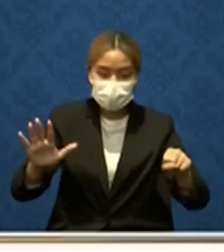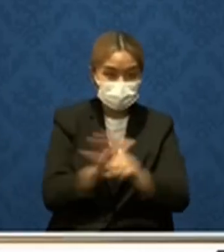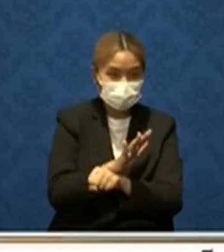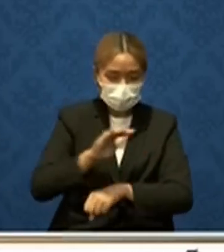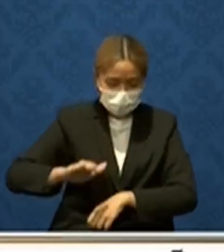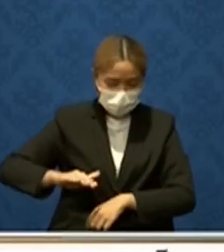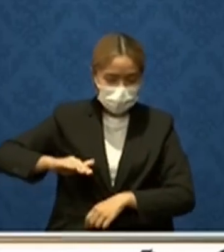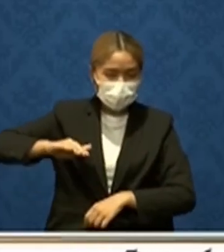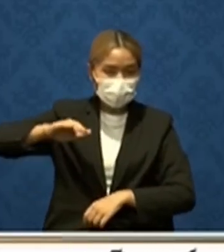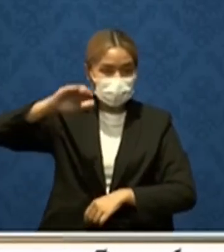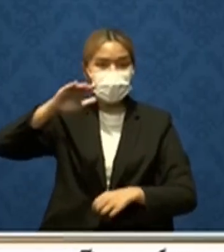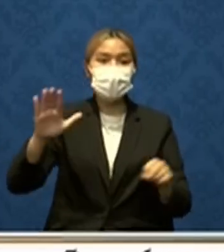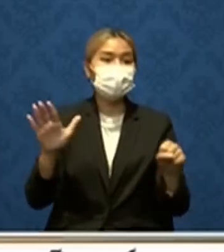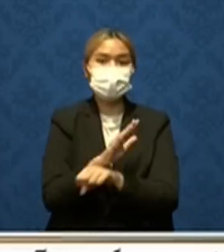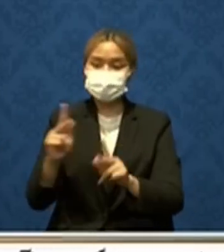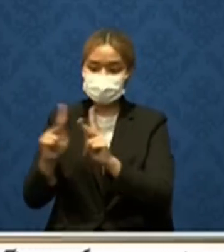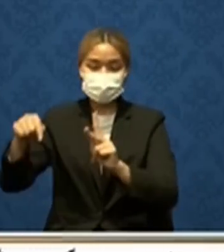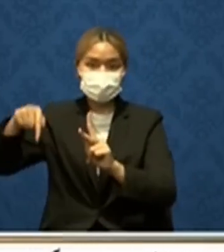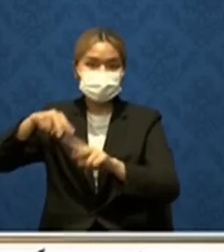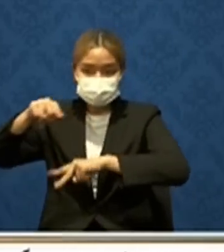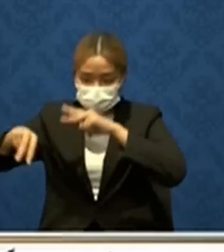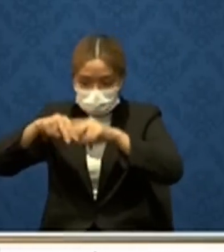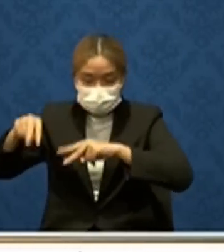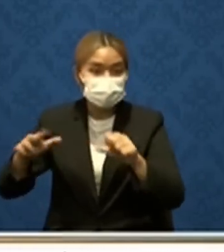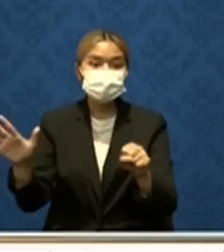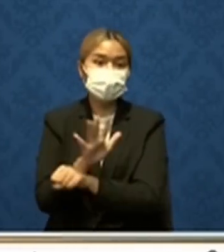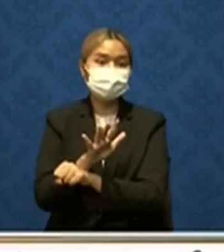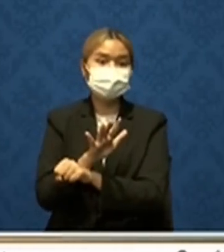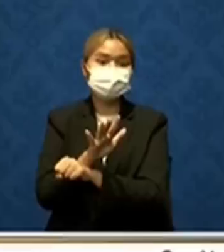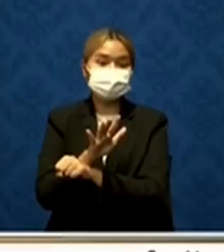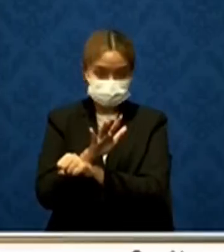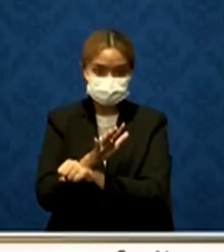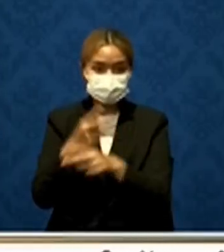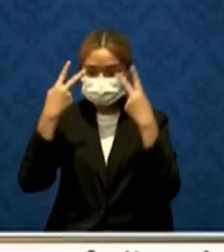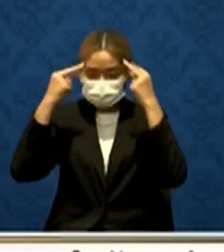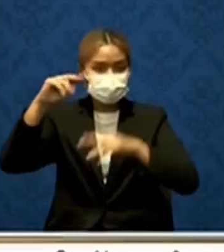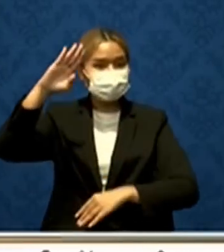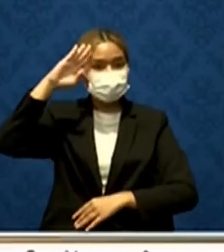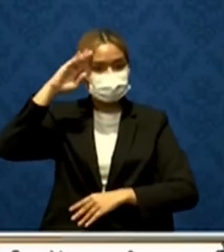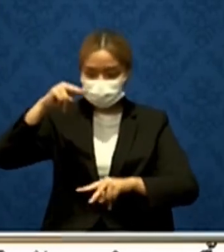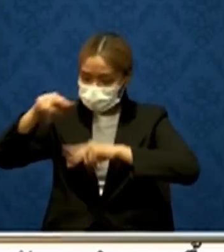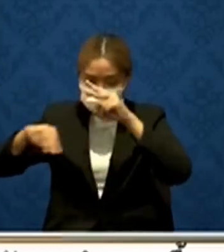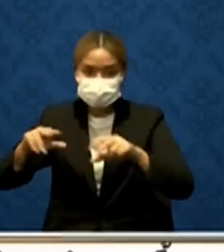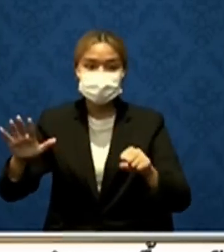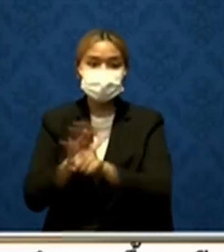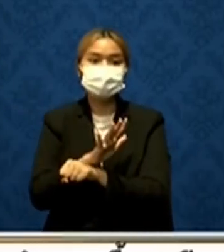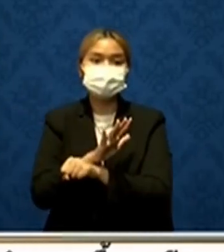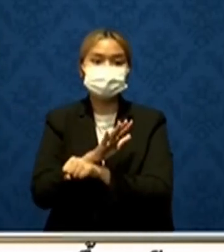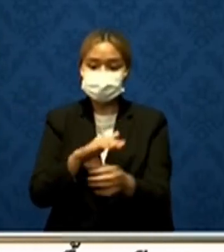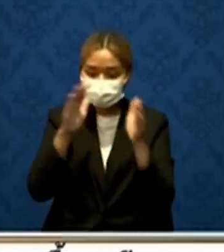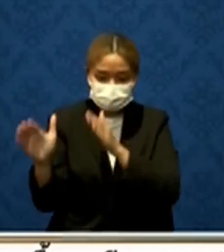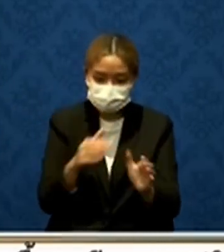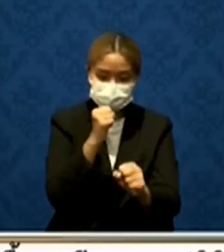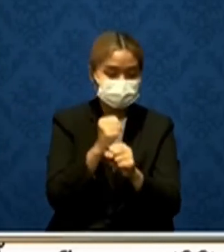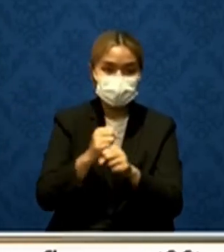ผู้อำนวยการจนถึงประธานบอร์ดไม่เว้นแม้แต่รัฐมนตรีหรือแม้แต่ท่านนายกรัฐมนตรีนี่คือกระบวนการที่ท่านก็